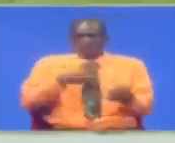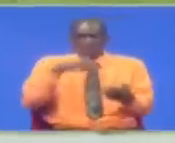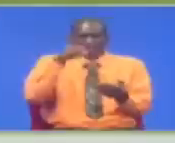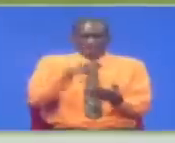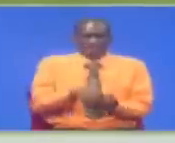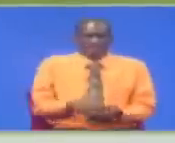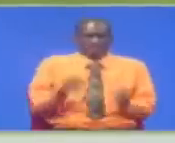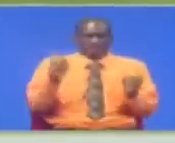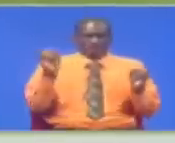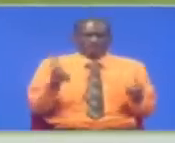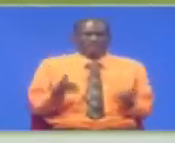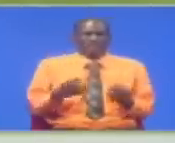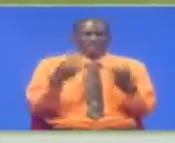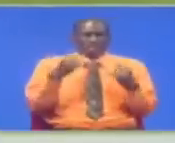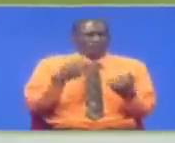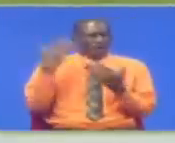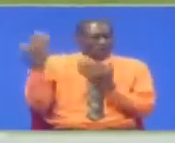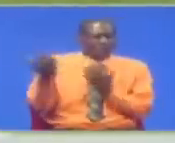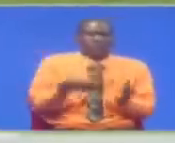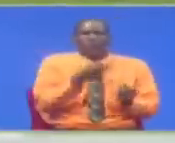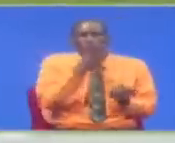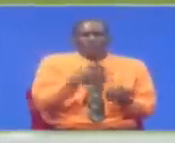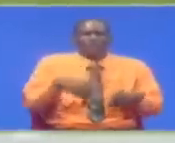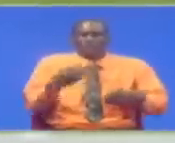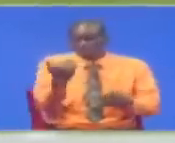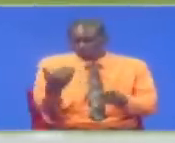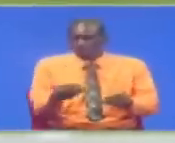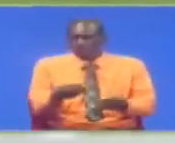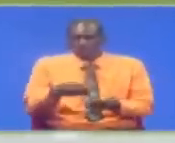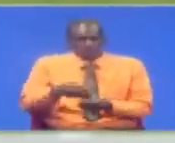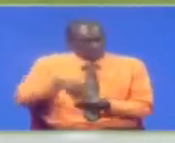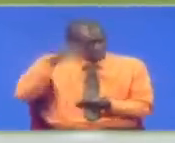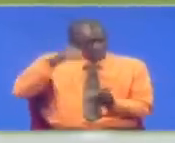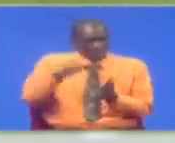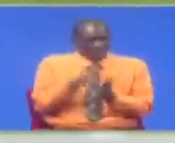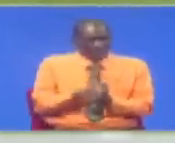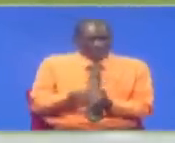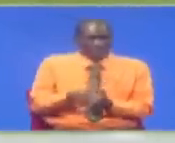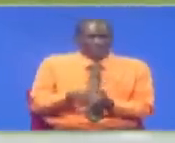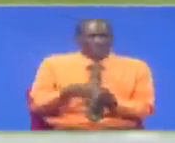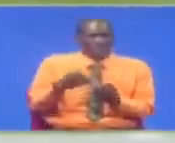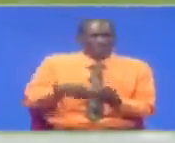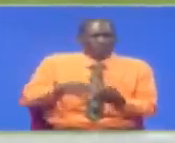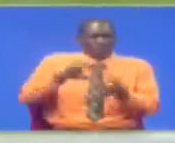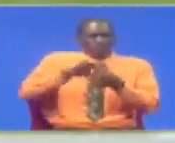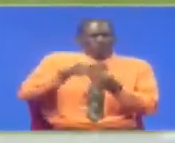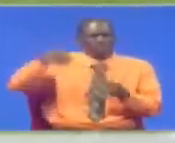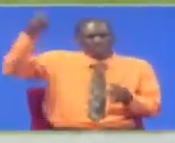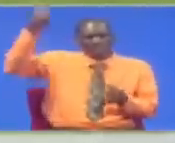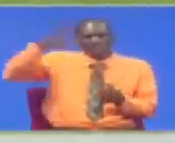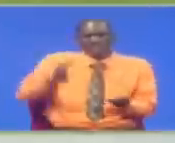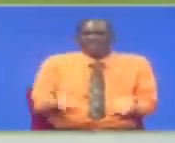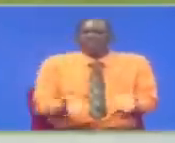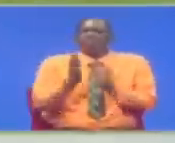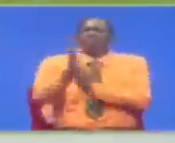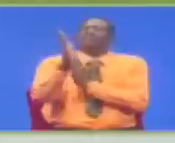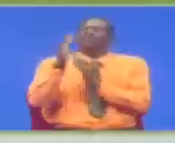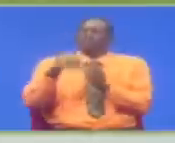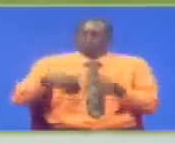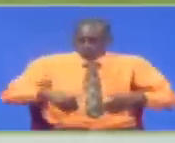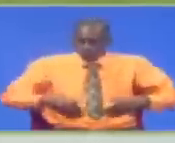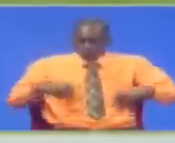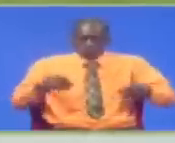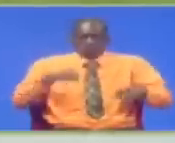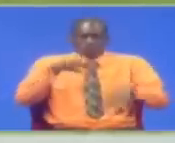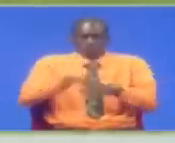Haya, sasa nitaleta maji, watoto wakunywe, kusoma electrical engineering, walete stima, beep up security, ndio vijana wapate kazi, waanze